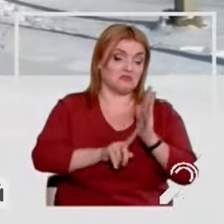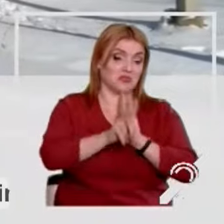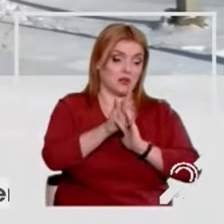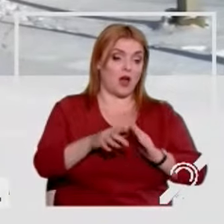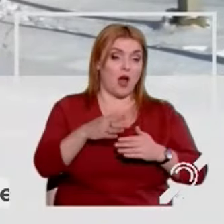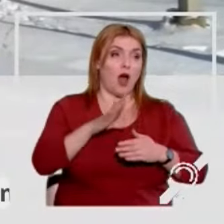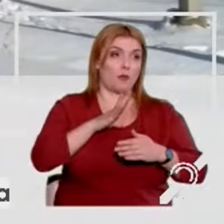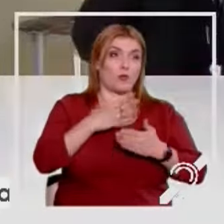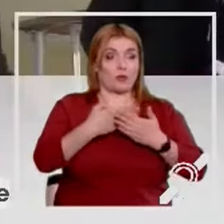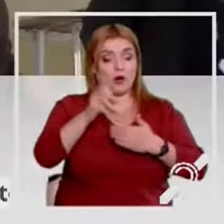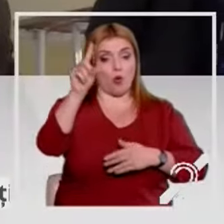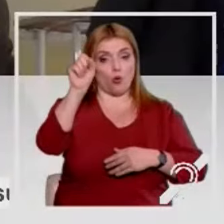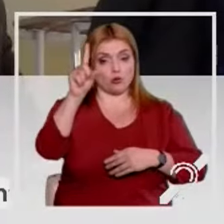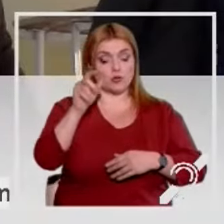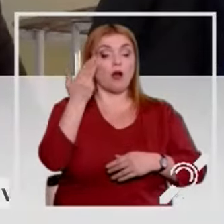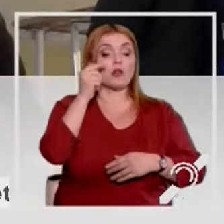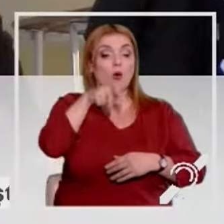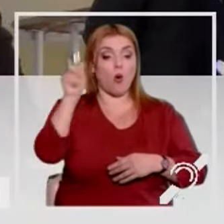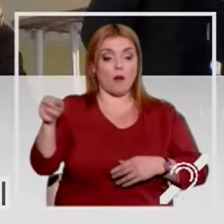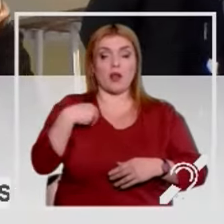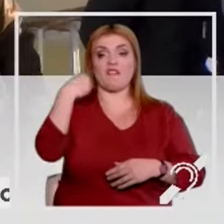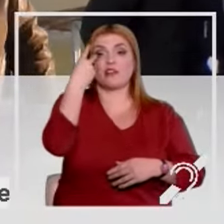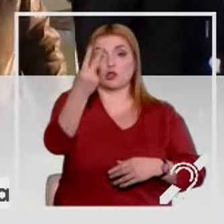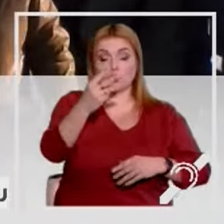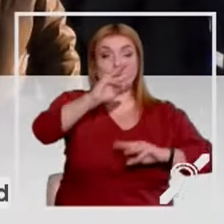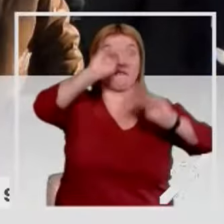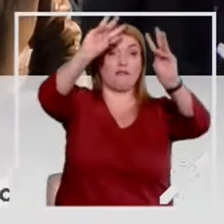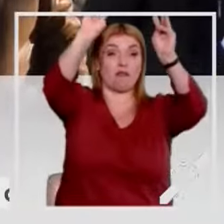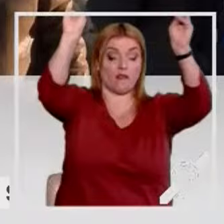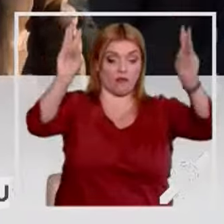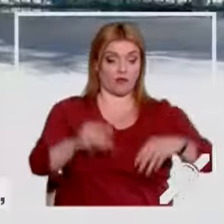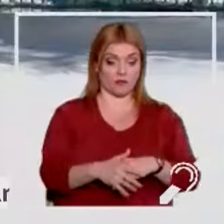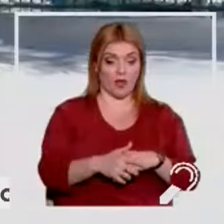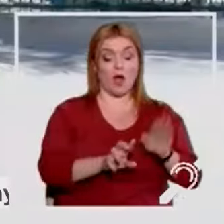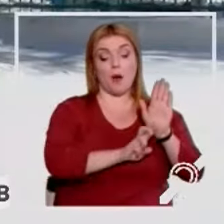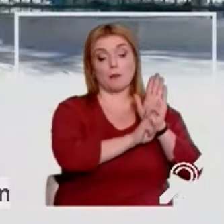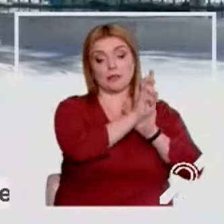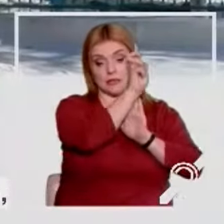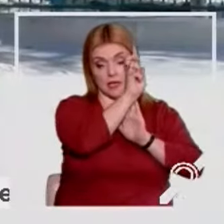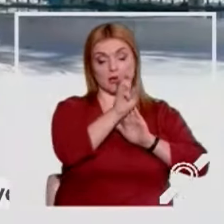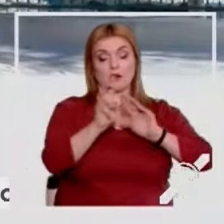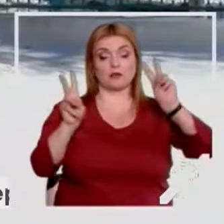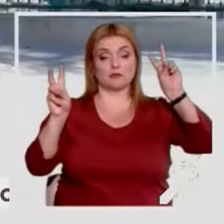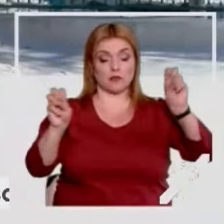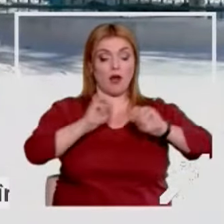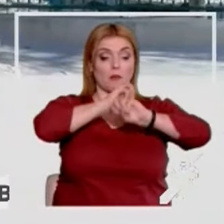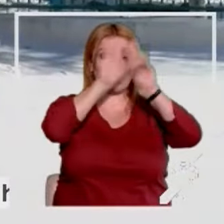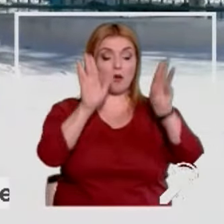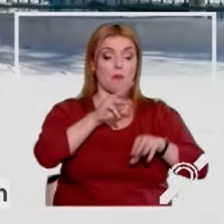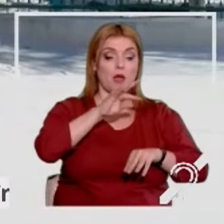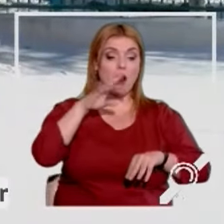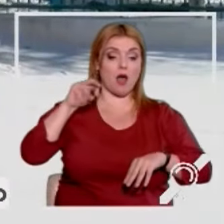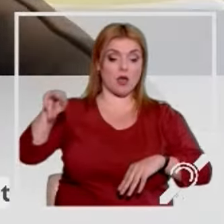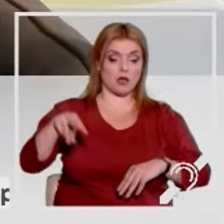Era aproape ora 11 când oamenii au văzut foc la biserica Minunea Arhanghelului Mihail din localitatea Parcane, raionul